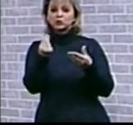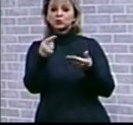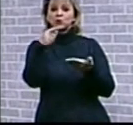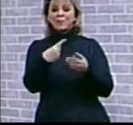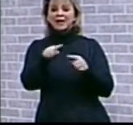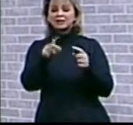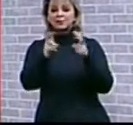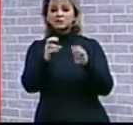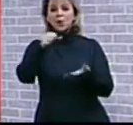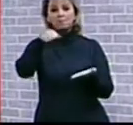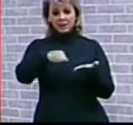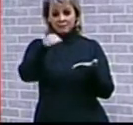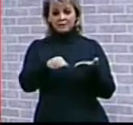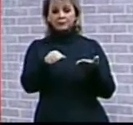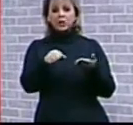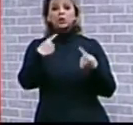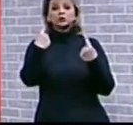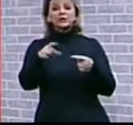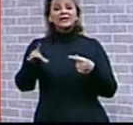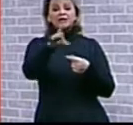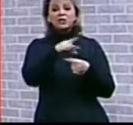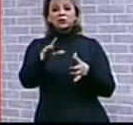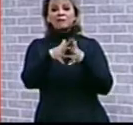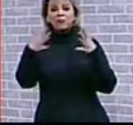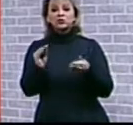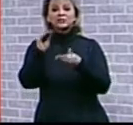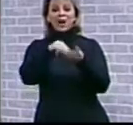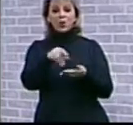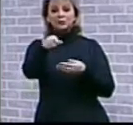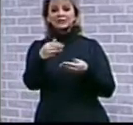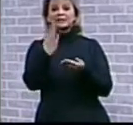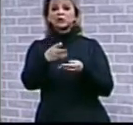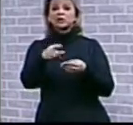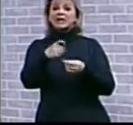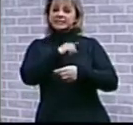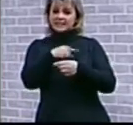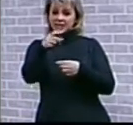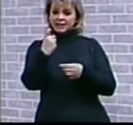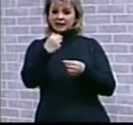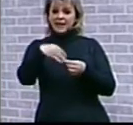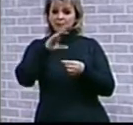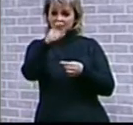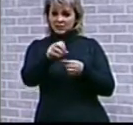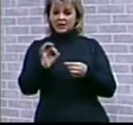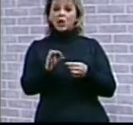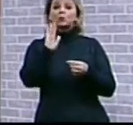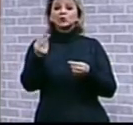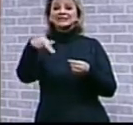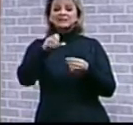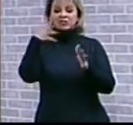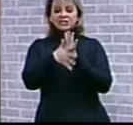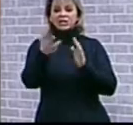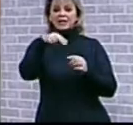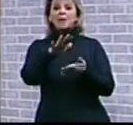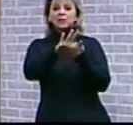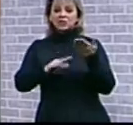от производства пива. В других регионах больший доход дают крепкие напитки. Внедрение ЕГАИС будет продолжаться, а